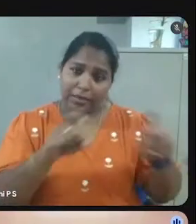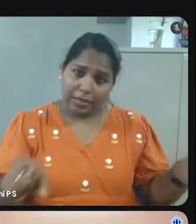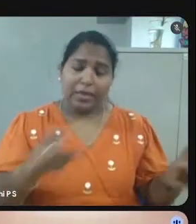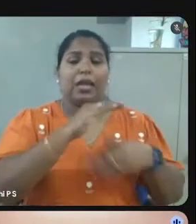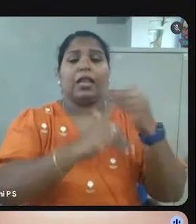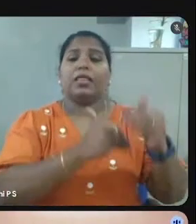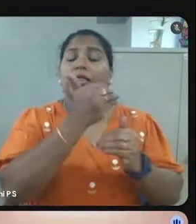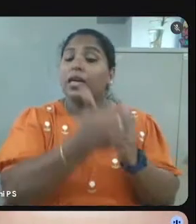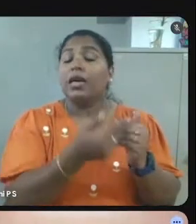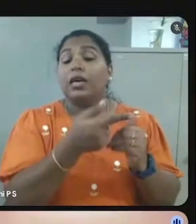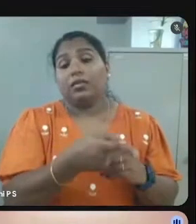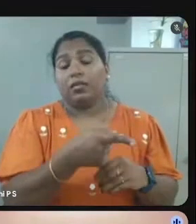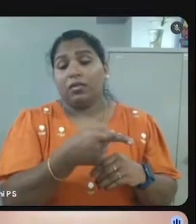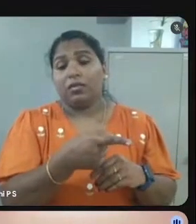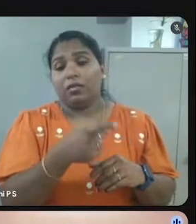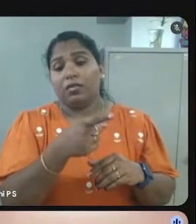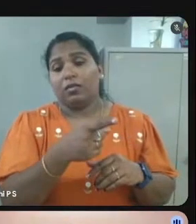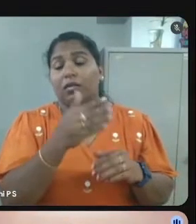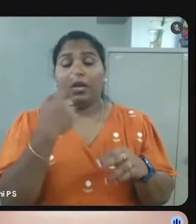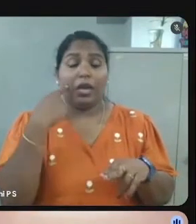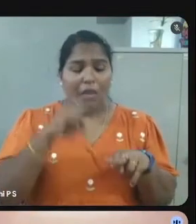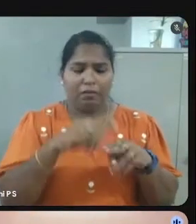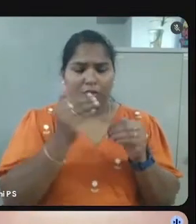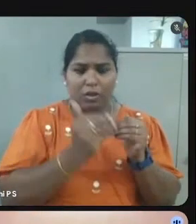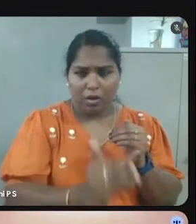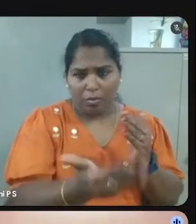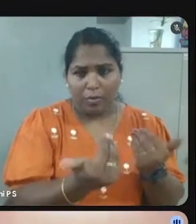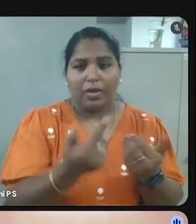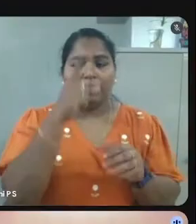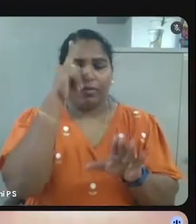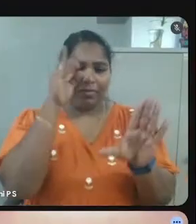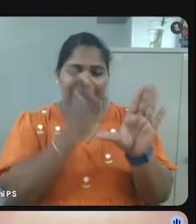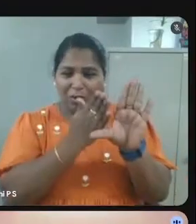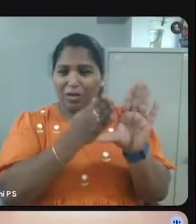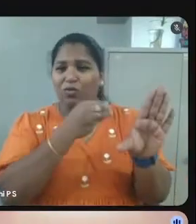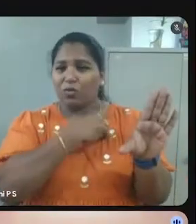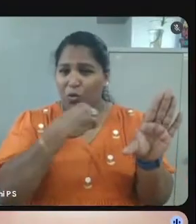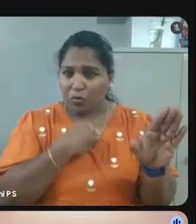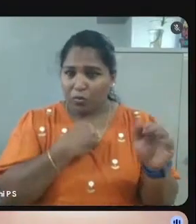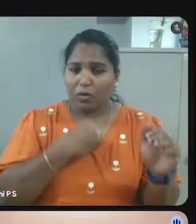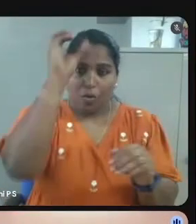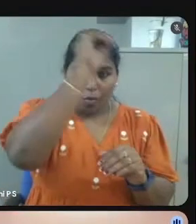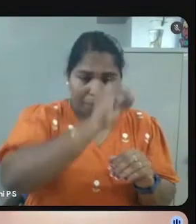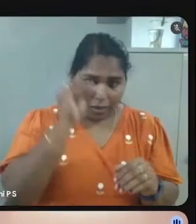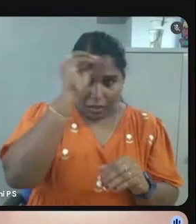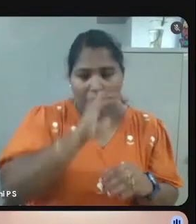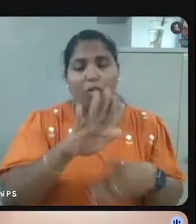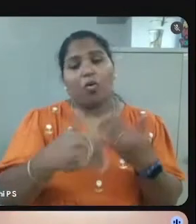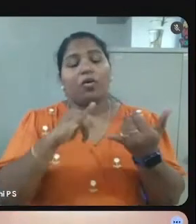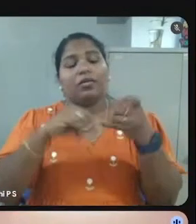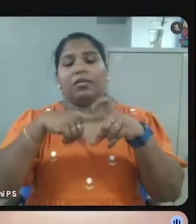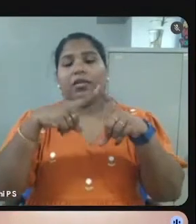ഒരു മുന്നോട്ട് പോവാമെങ്കിൽ നമുക്കൊരു സൈക്കാട്രിസ്റ്റ് ഒപ്പീനിയനും സെക്ഷുവോളജിസ്റ്റ് ഒപ്പീനിയനും അത് ഞാൻ പറഞ്ഞ